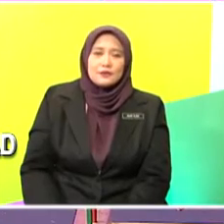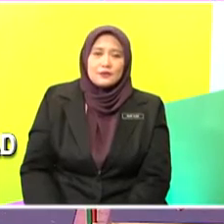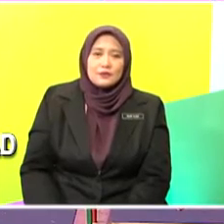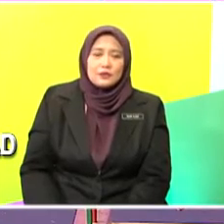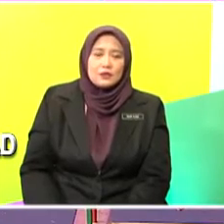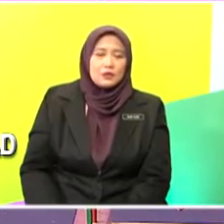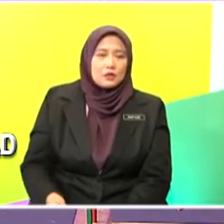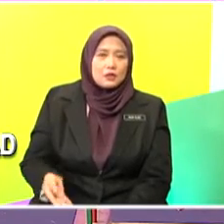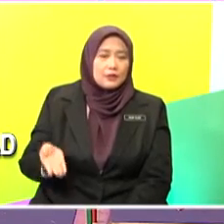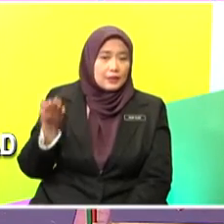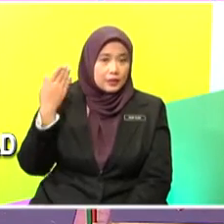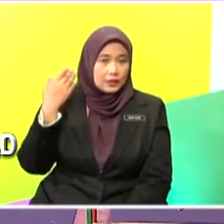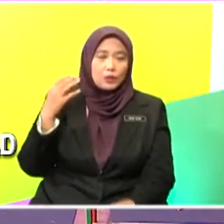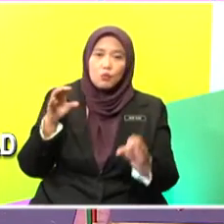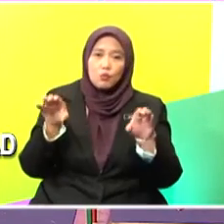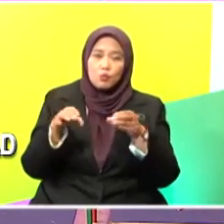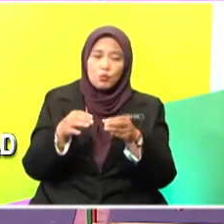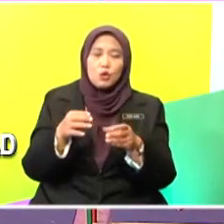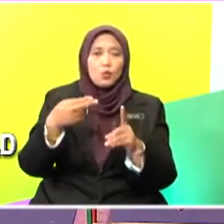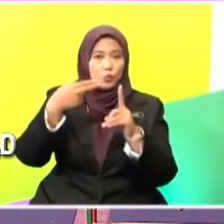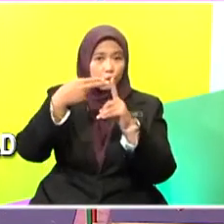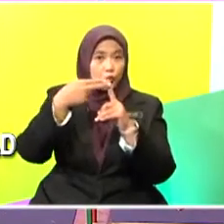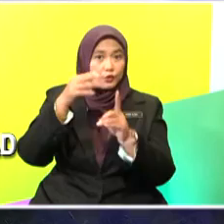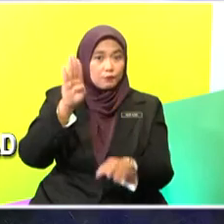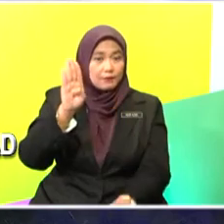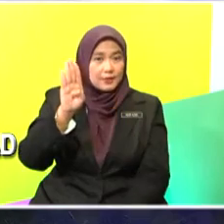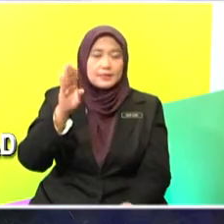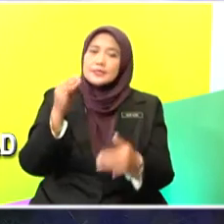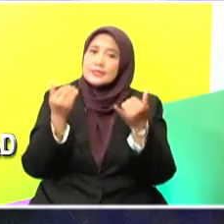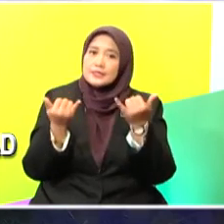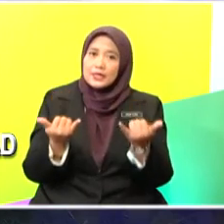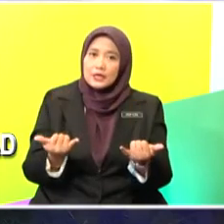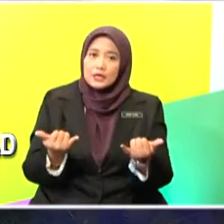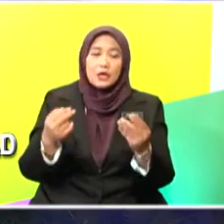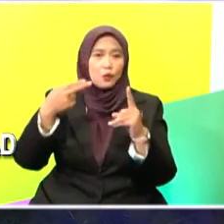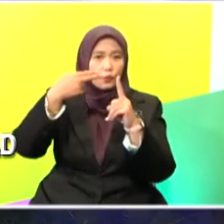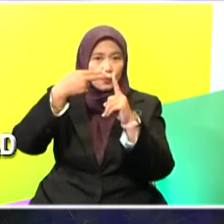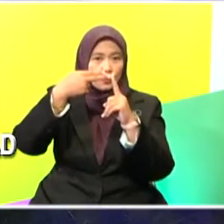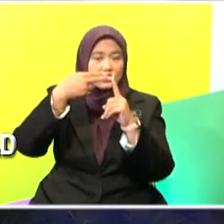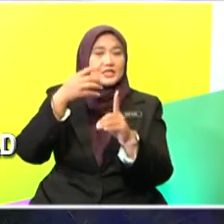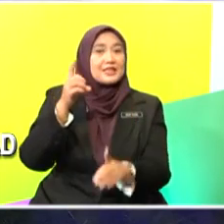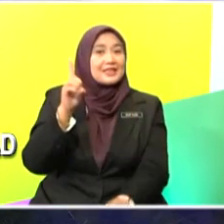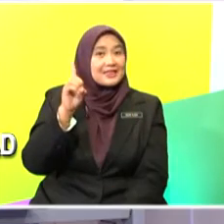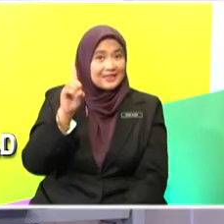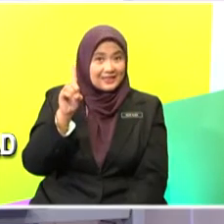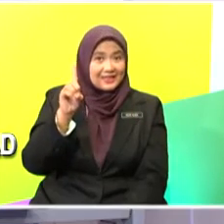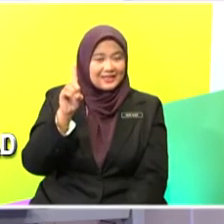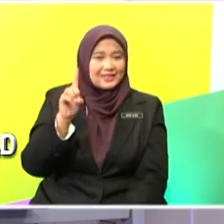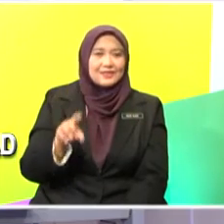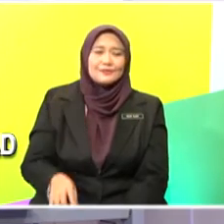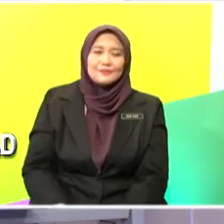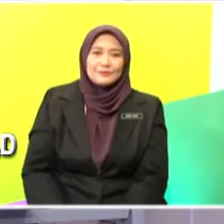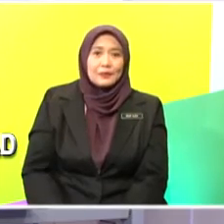tadi kita buat huruf B. Kalau huruf D? Huruf D pula. D. Okey. D. Sebelah huruf